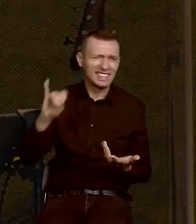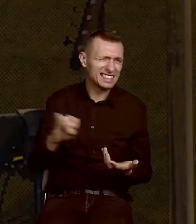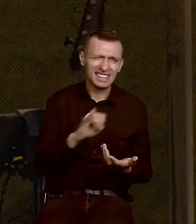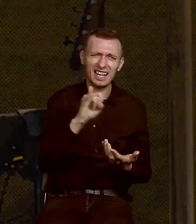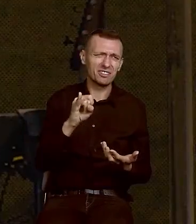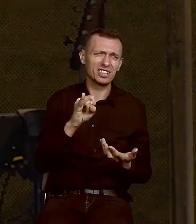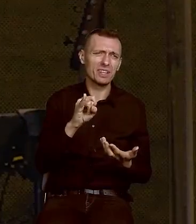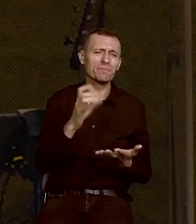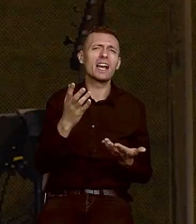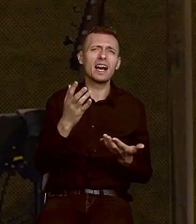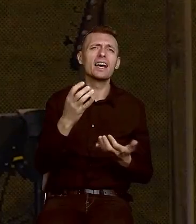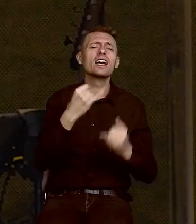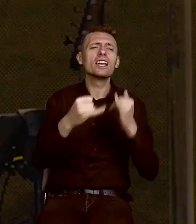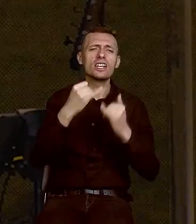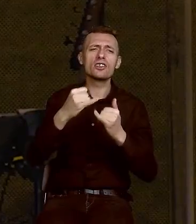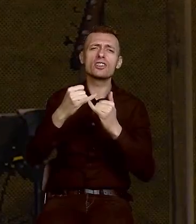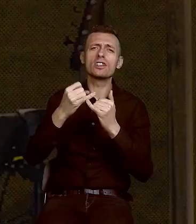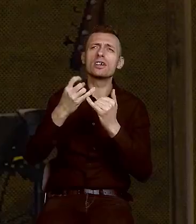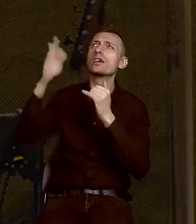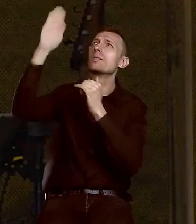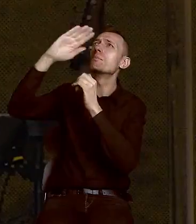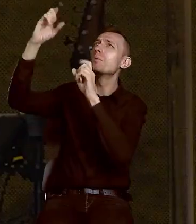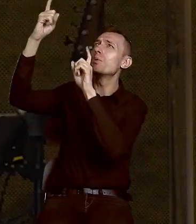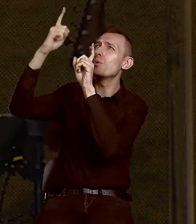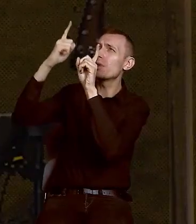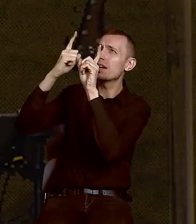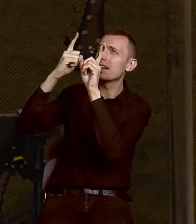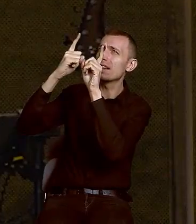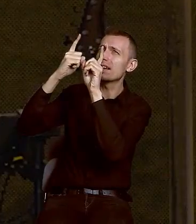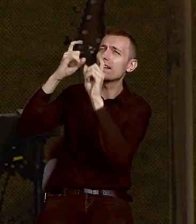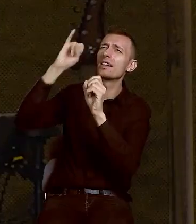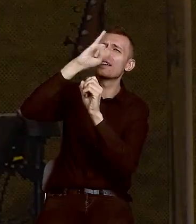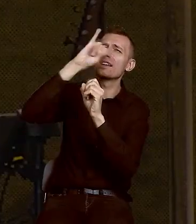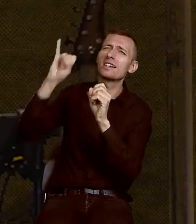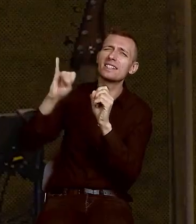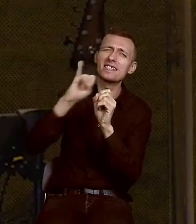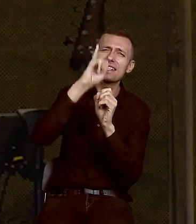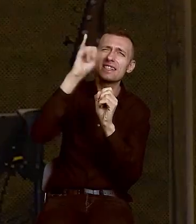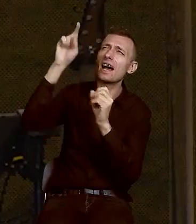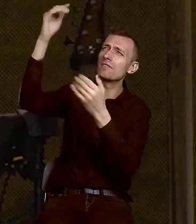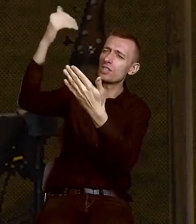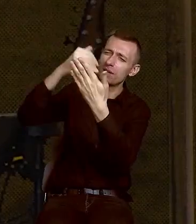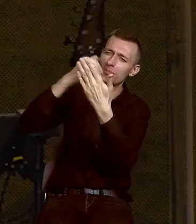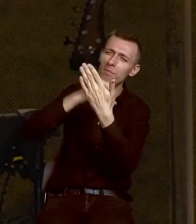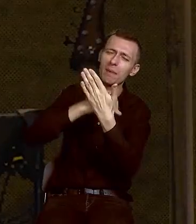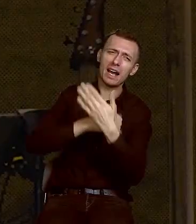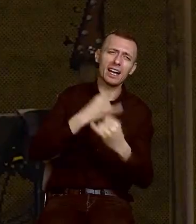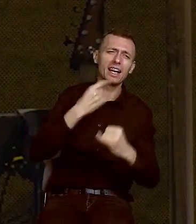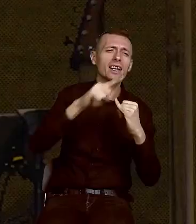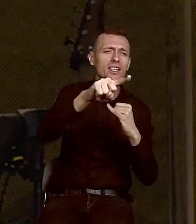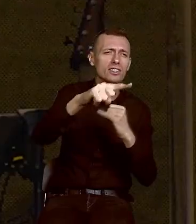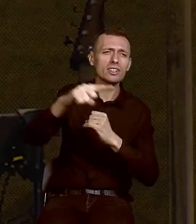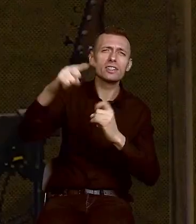razem. Jeśli jesteś podłączony do Boga, to Duch Święty, potężna rzeka wody żywej,